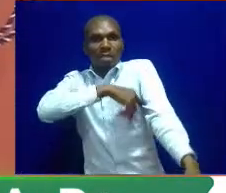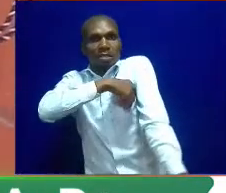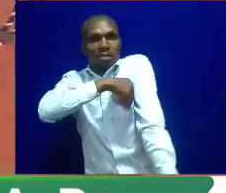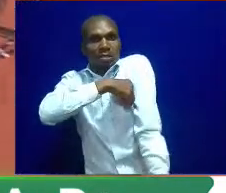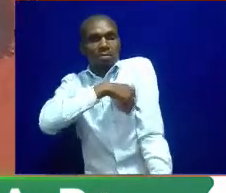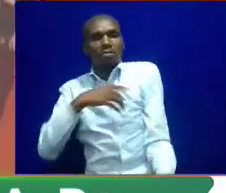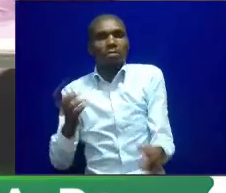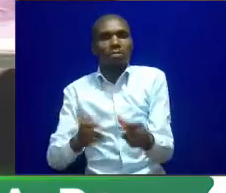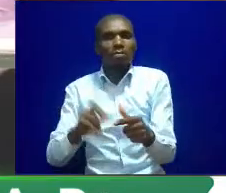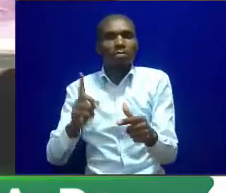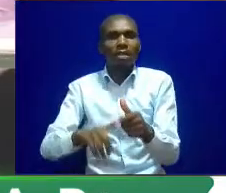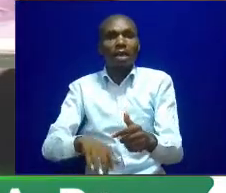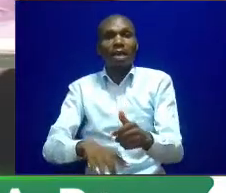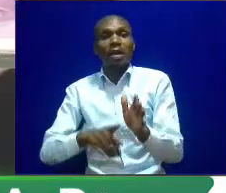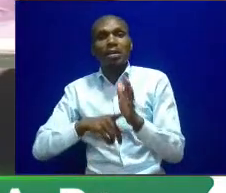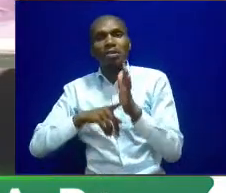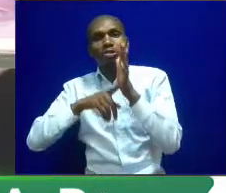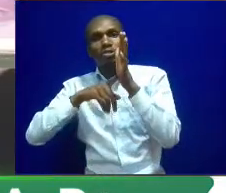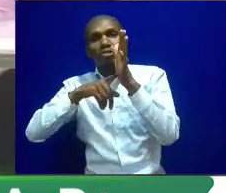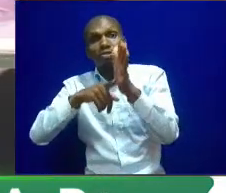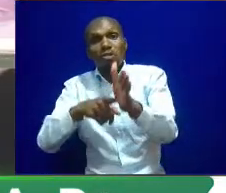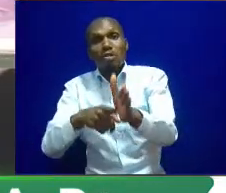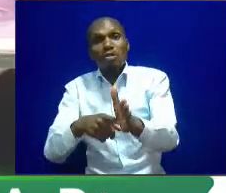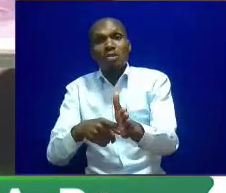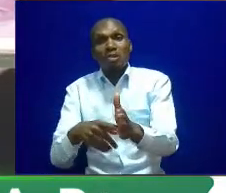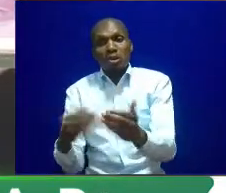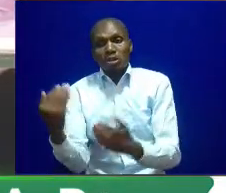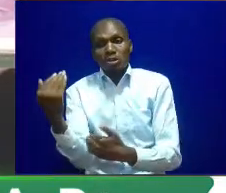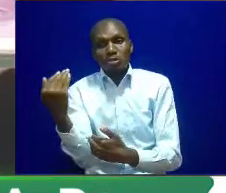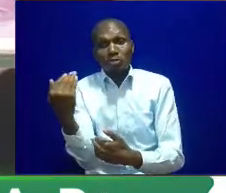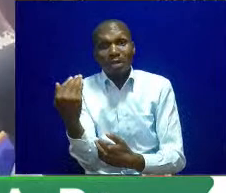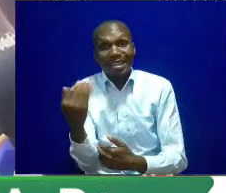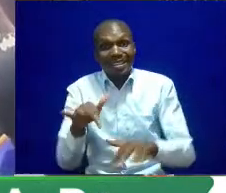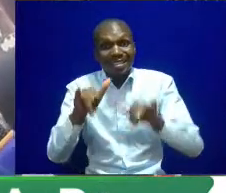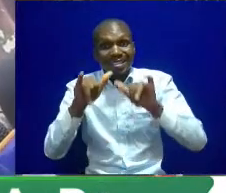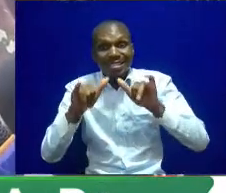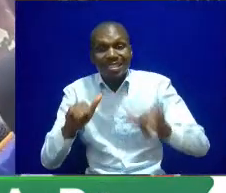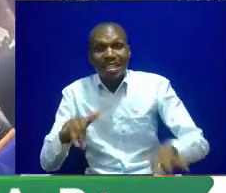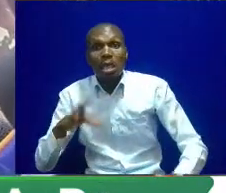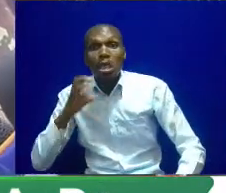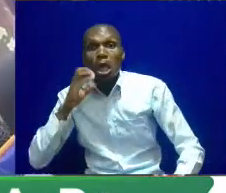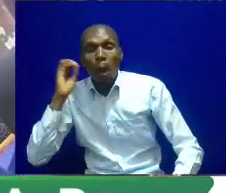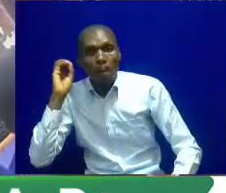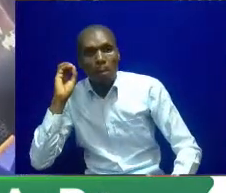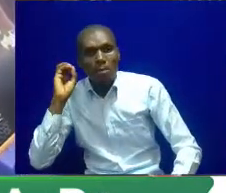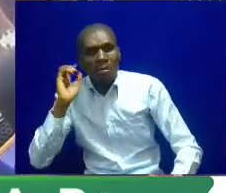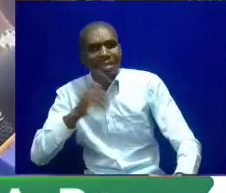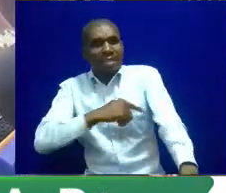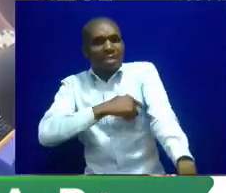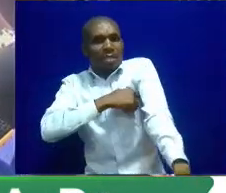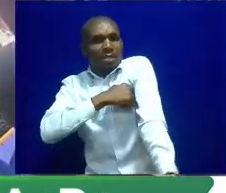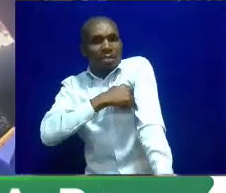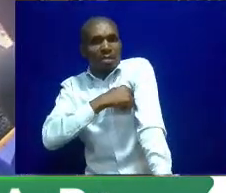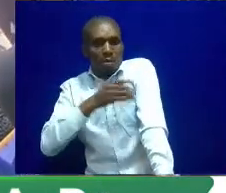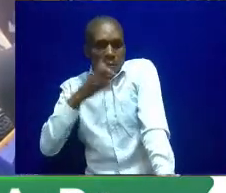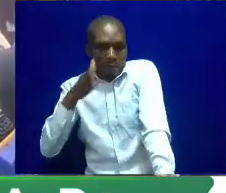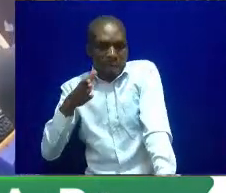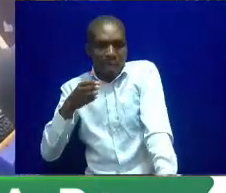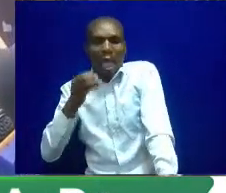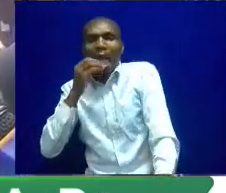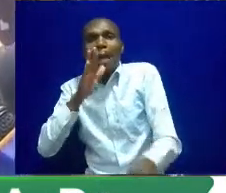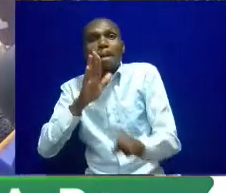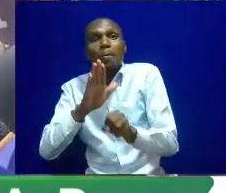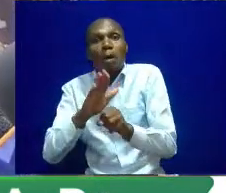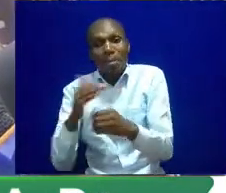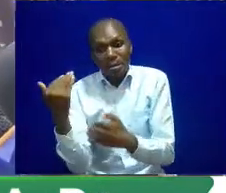nigo ateba na chikoine kianga, aboro kiwa mbaligo chokobera isiko. Kama area chief, nitahakikisha kwamba wanafunzi